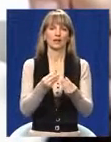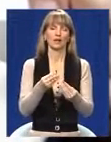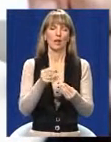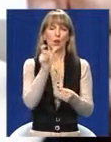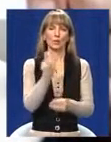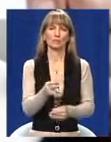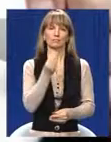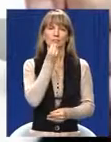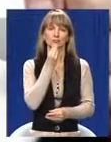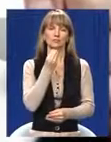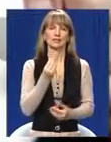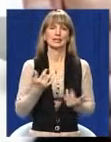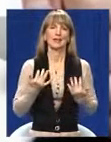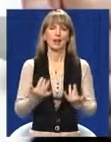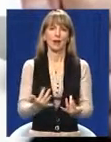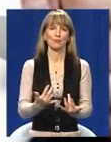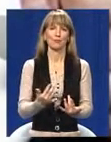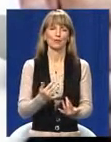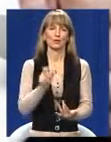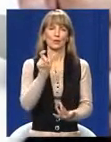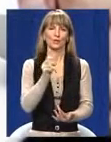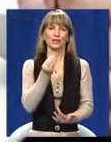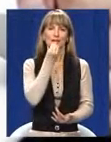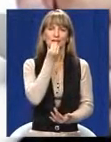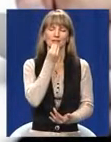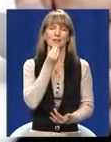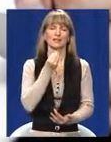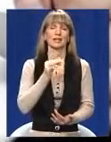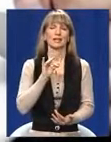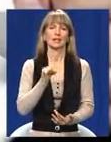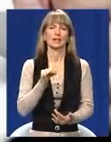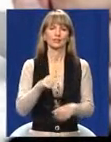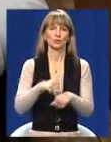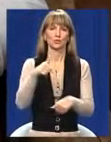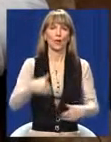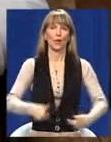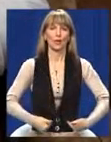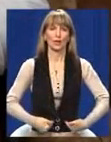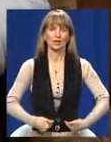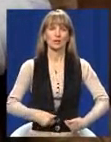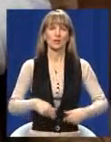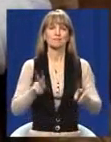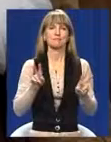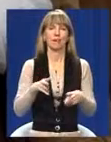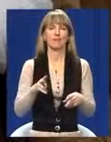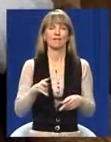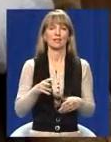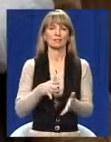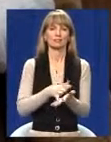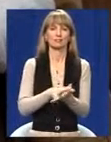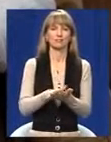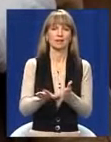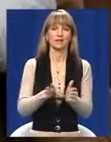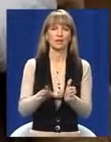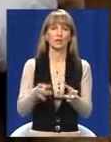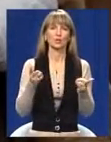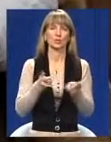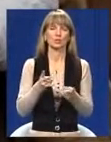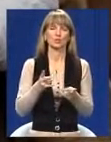виразом природної потреби людини в їжі, а потреба ця виражена у почутті голоду. Як правило, витрачання енергії зумовлене